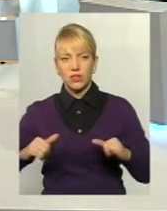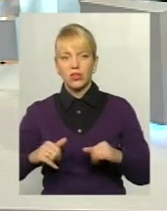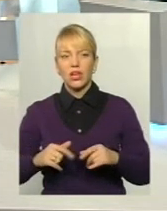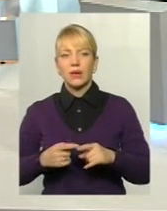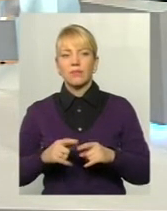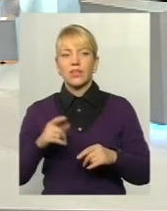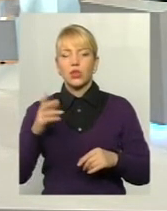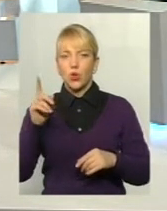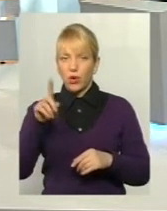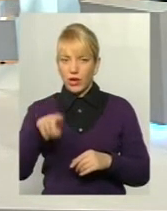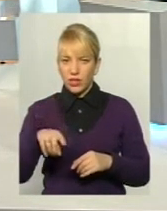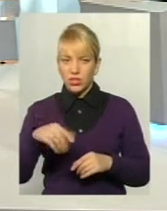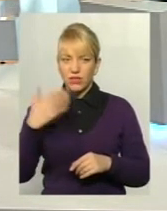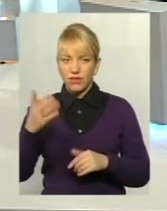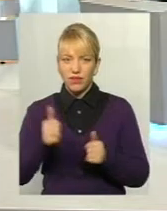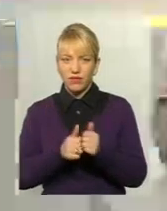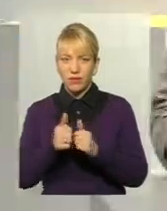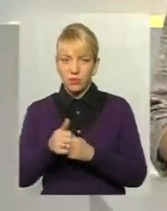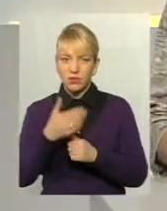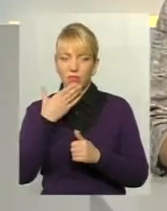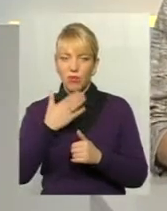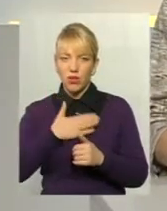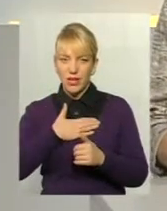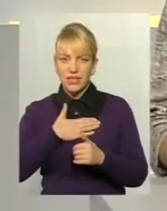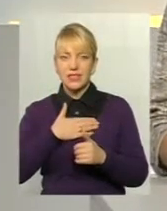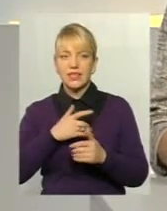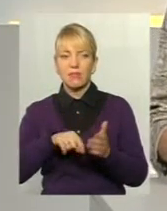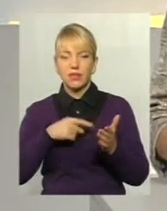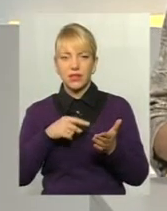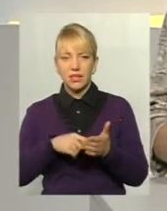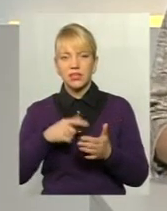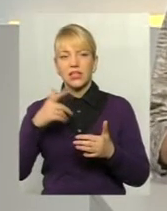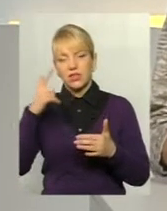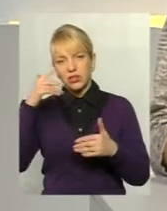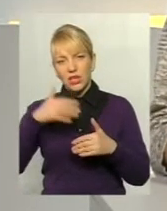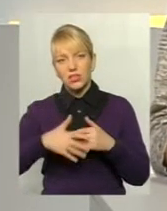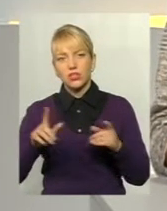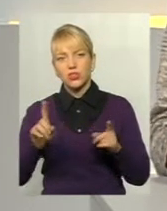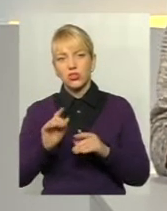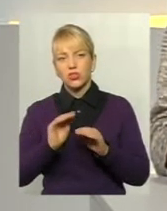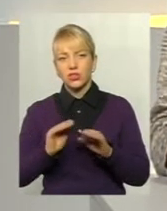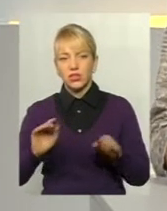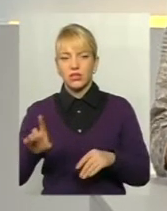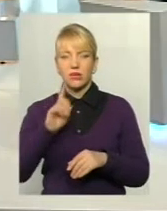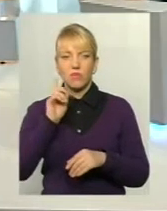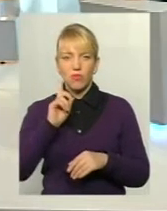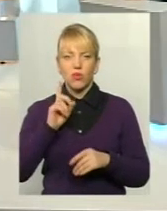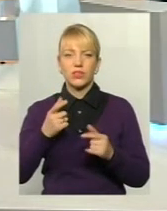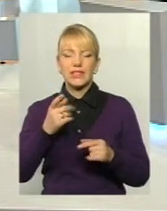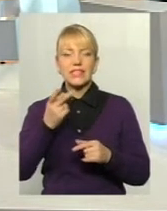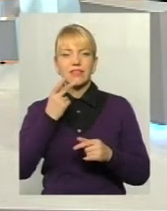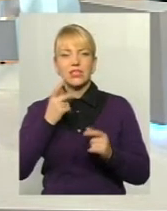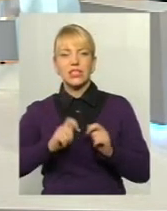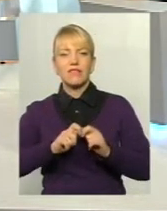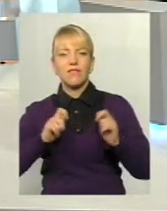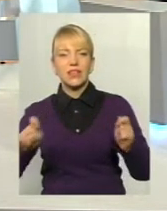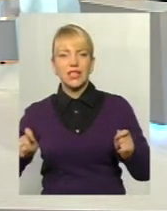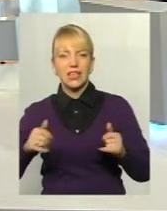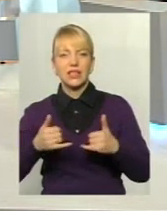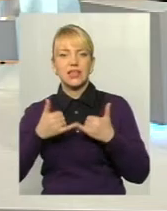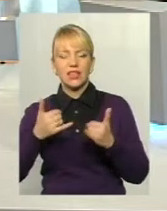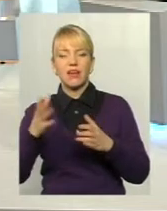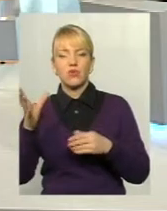До речі, от якраз ви передали мені запитання. Ясно, що молоді, діти, вони завжди відкриті для всього нового. А